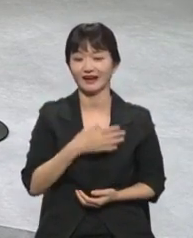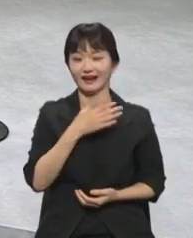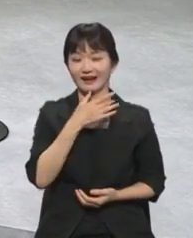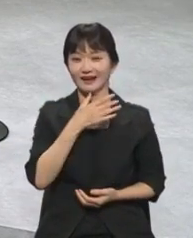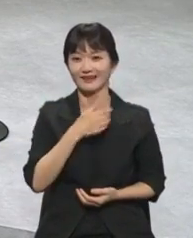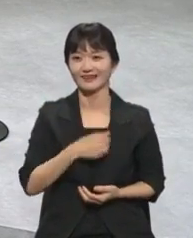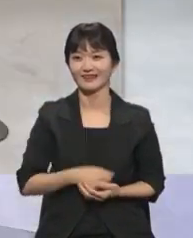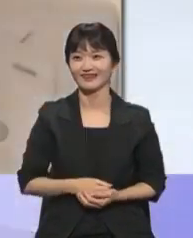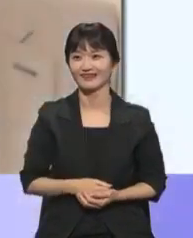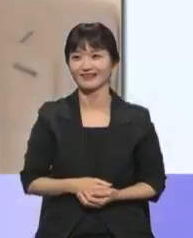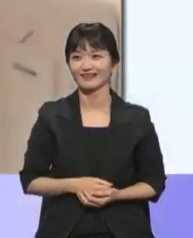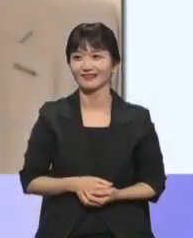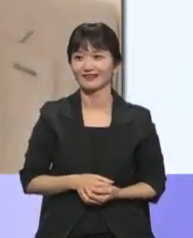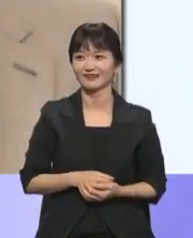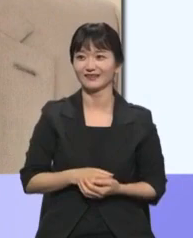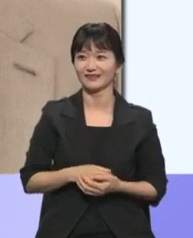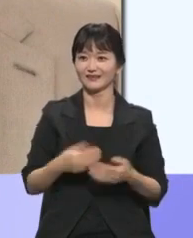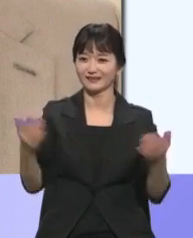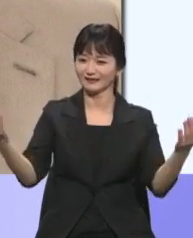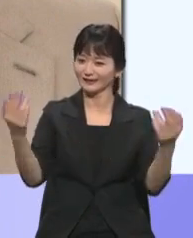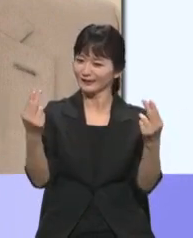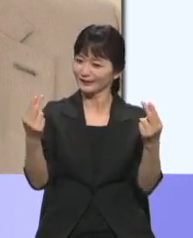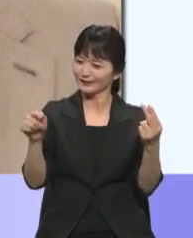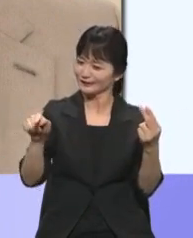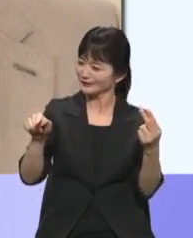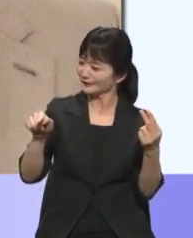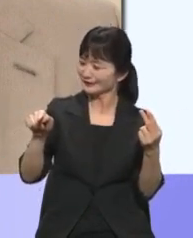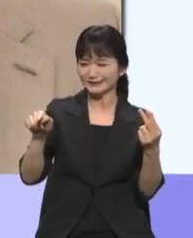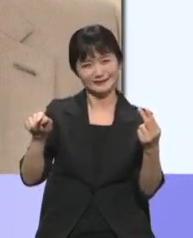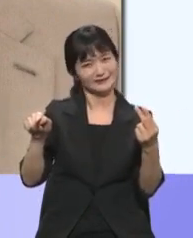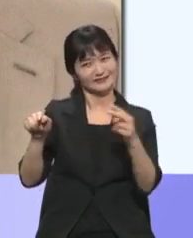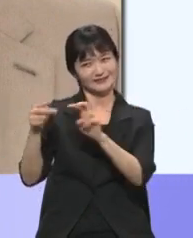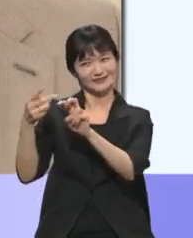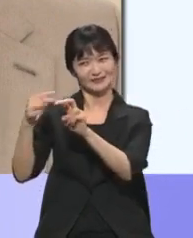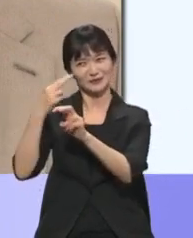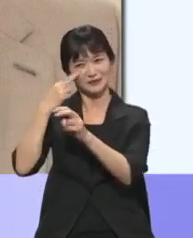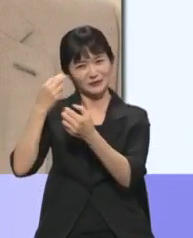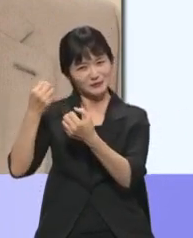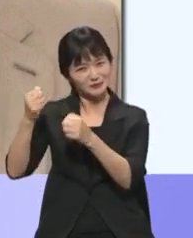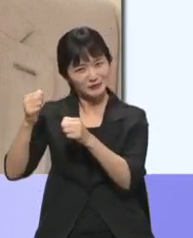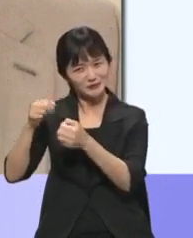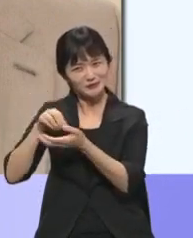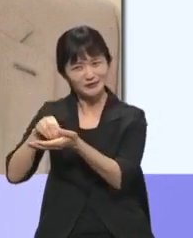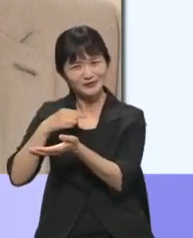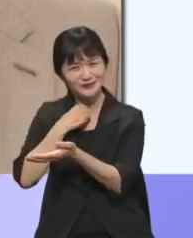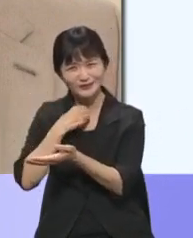제가 저거 보고 좀 느낀게 거의 뭐 20대 배우지만